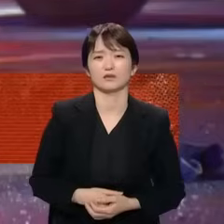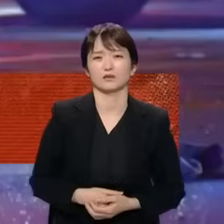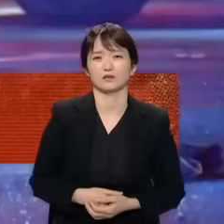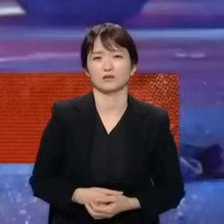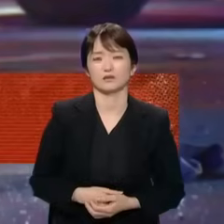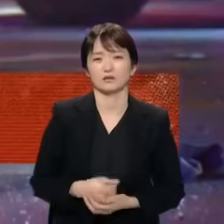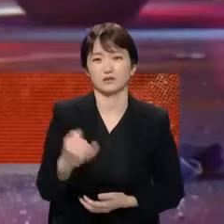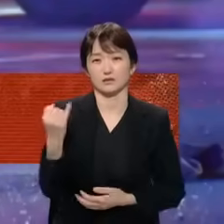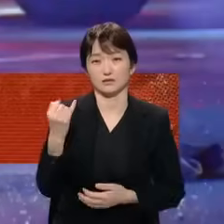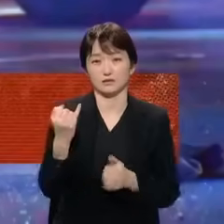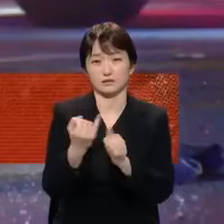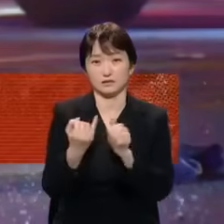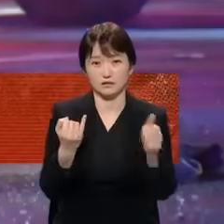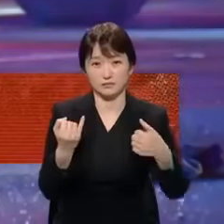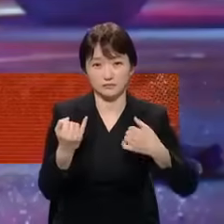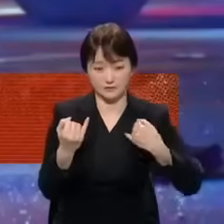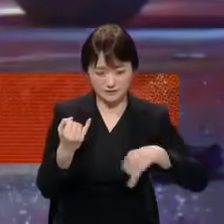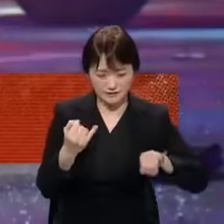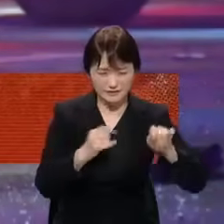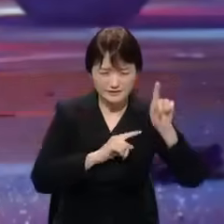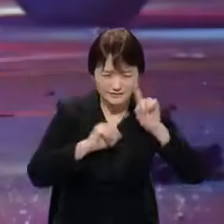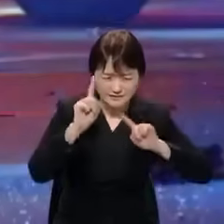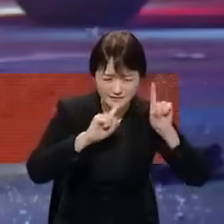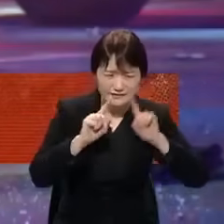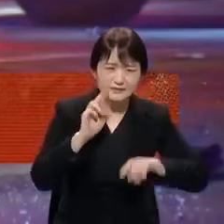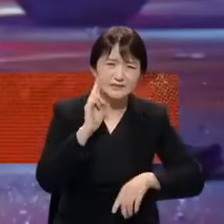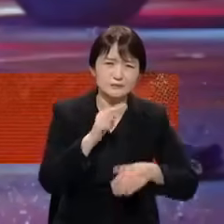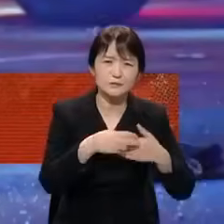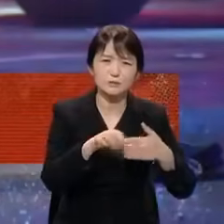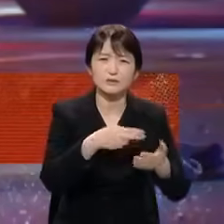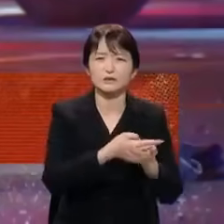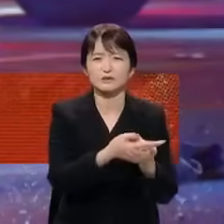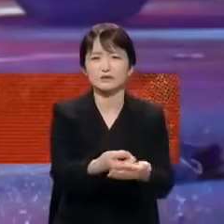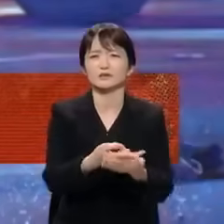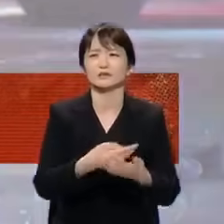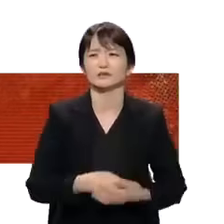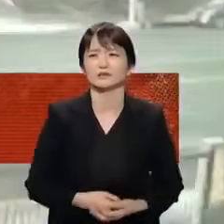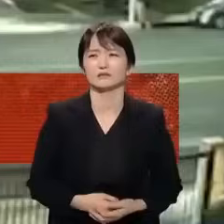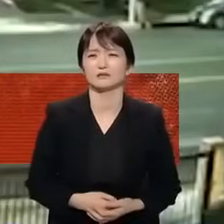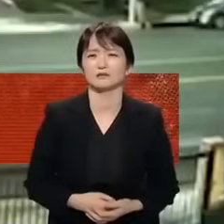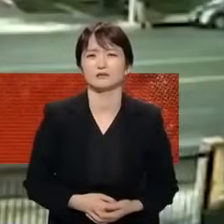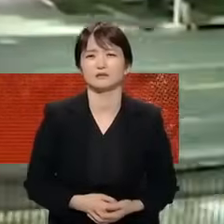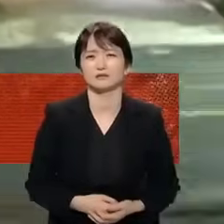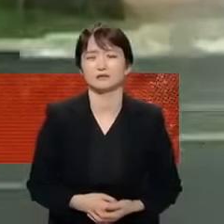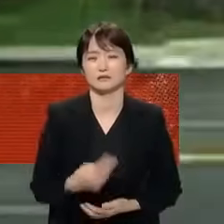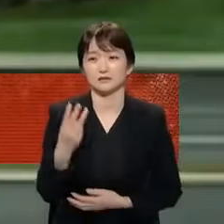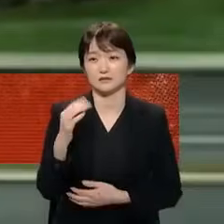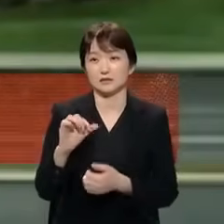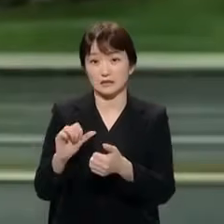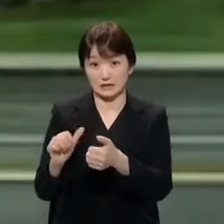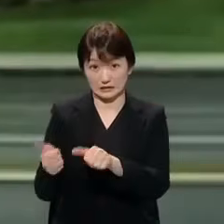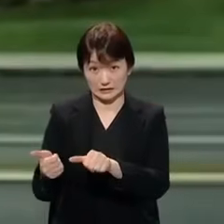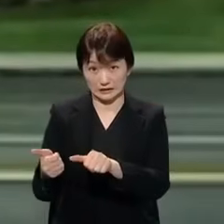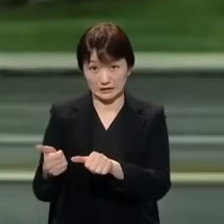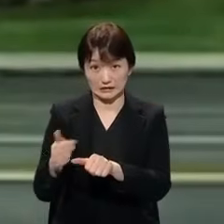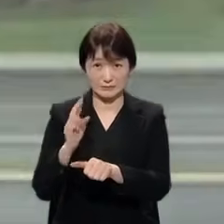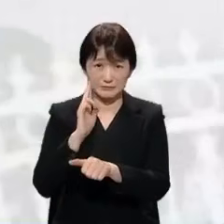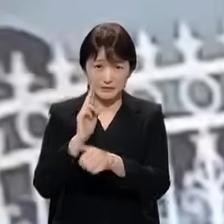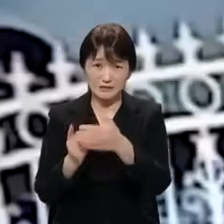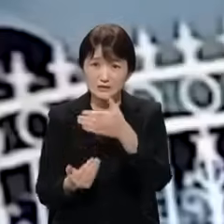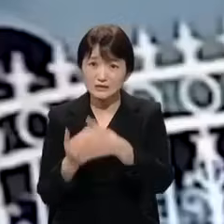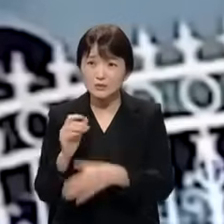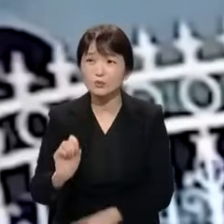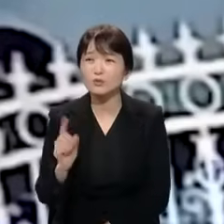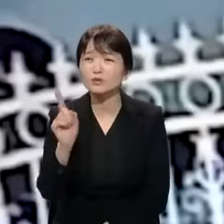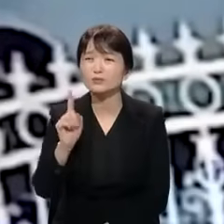숨진 여성들의 남편과 딸이 크게 다쳐서 병원으로 이송이 됐습니다. 사망자가 너무 많네요. 네, 이 3명의 목숨을 앗아간 끔찍한 사고의